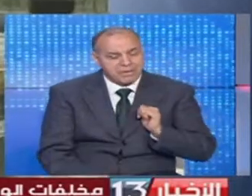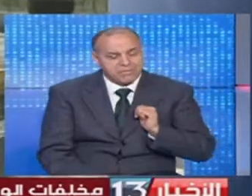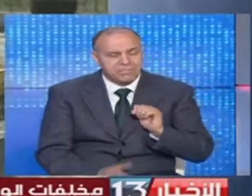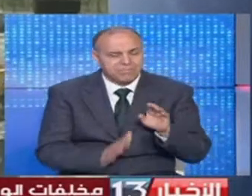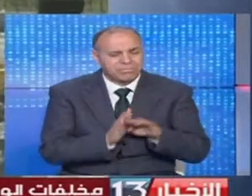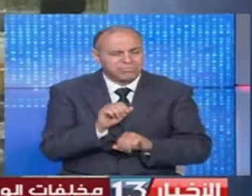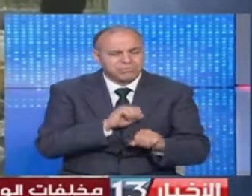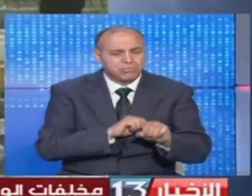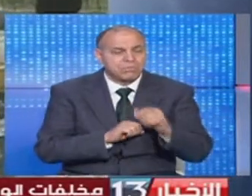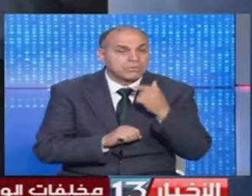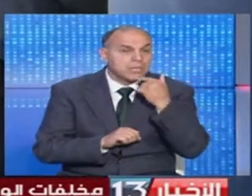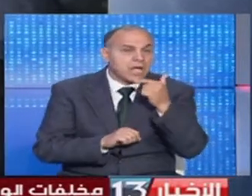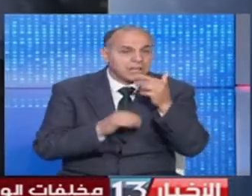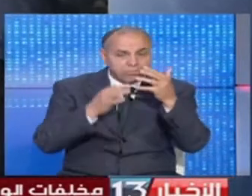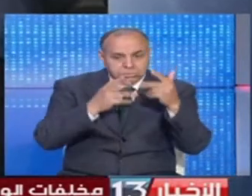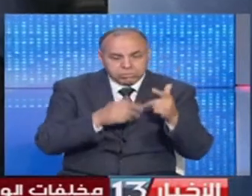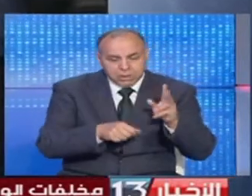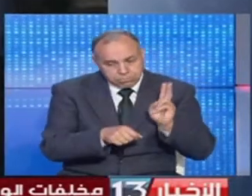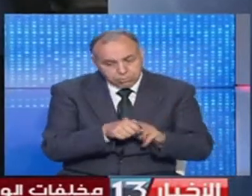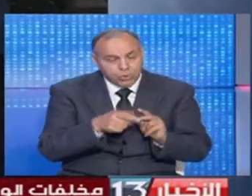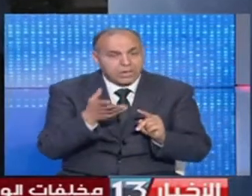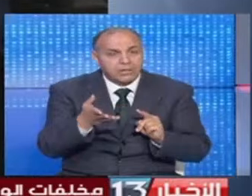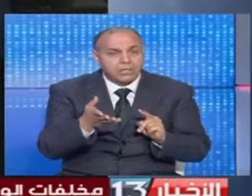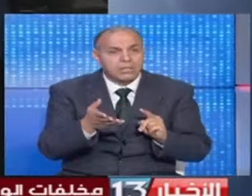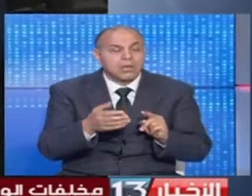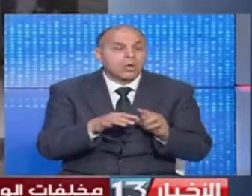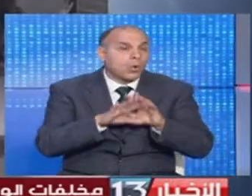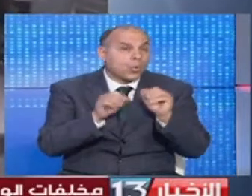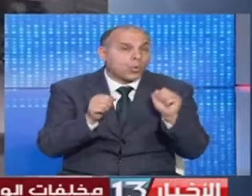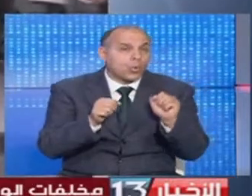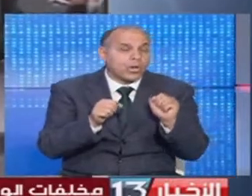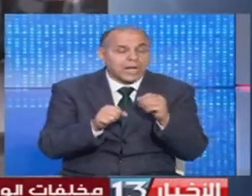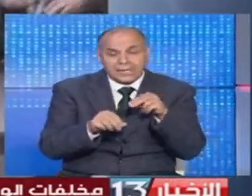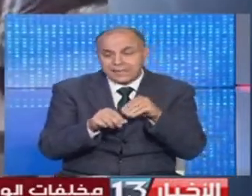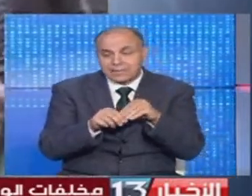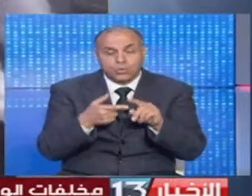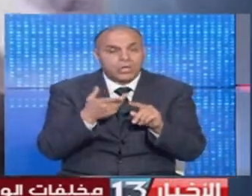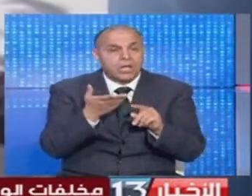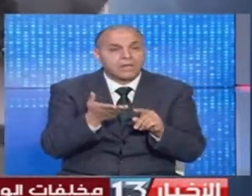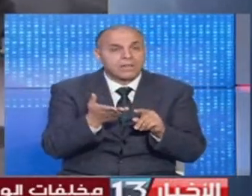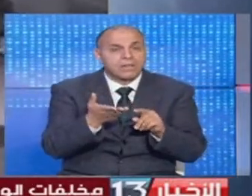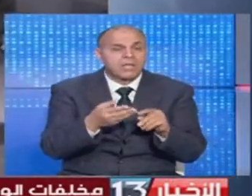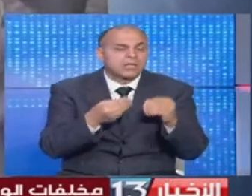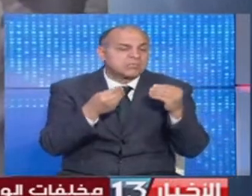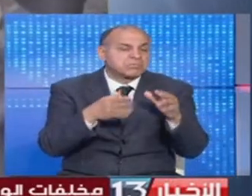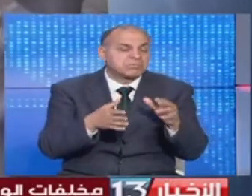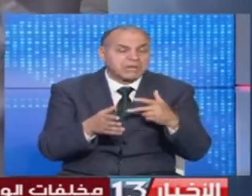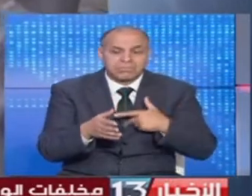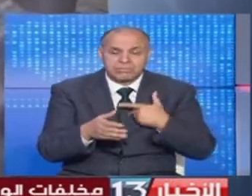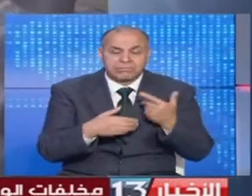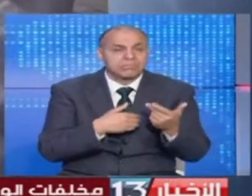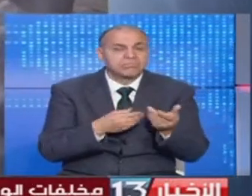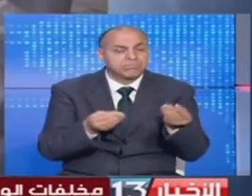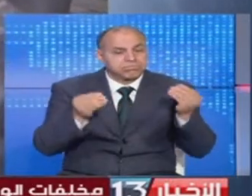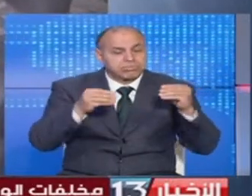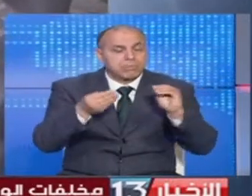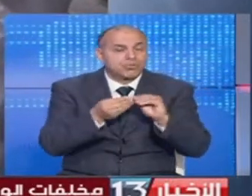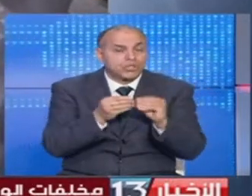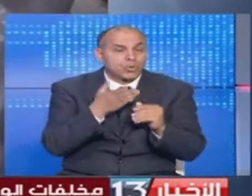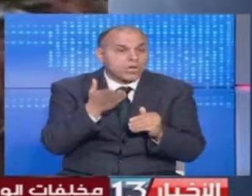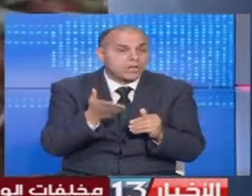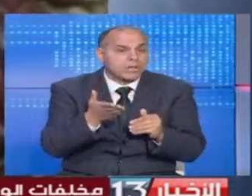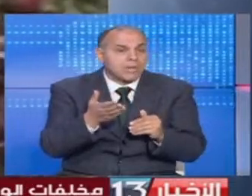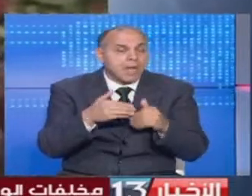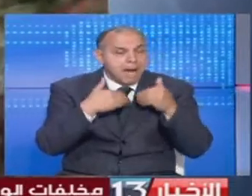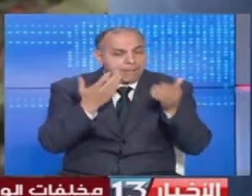حسب الاحصائيات الرسميه يتسم وضعهم الاقتصادي بالهشاشه ل ازدادت كما بعد